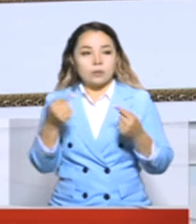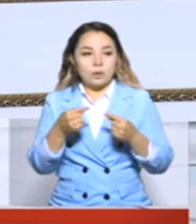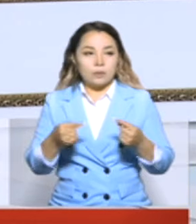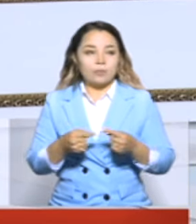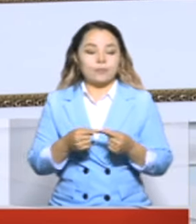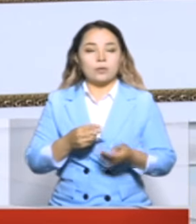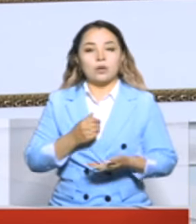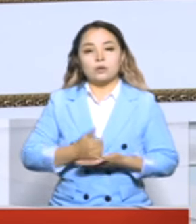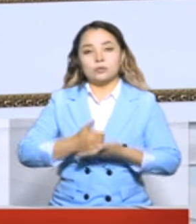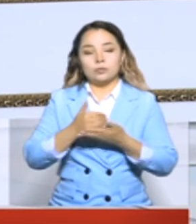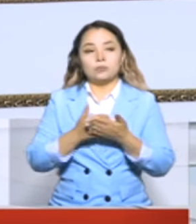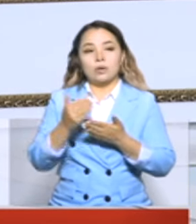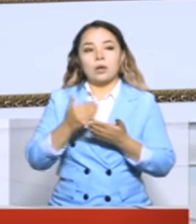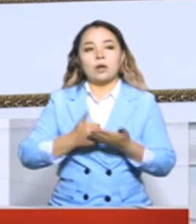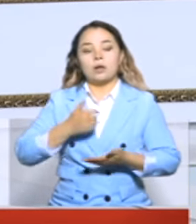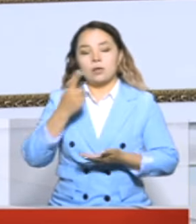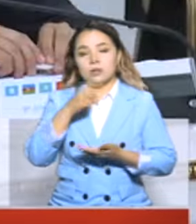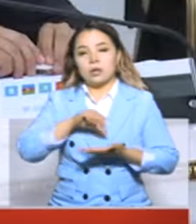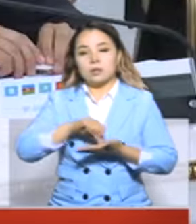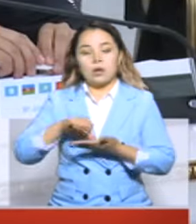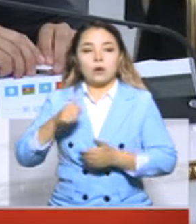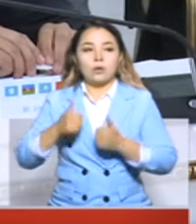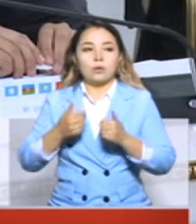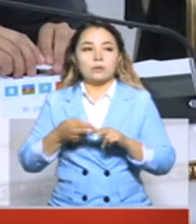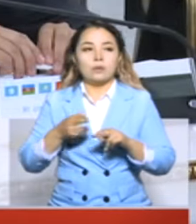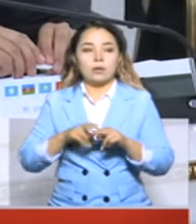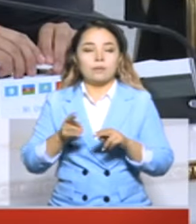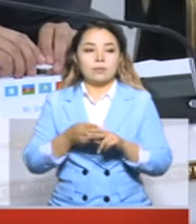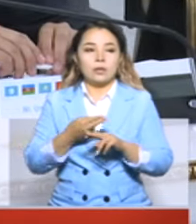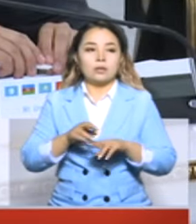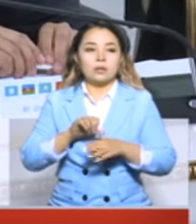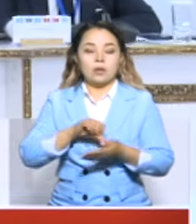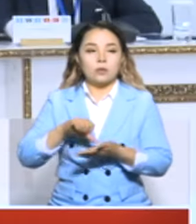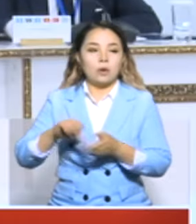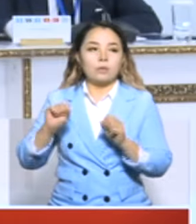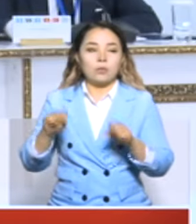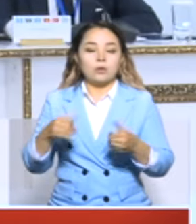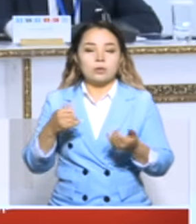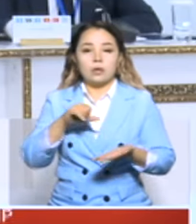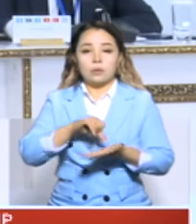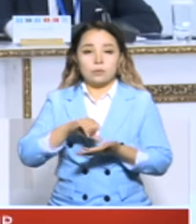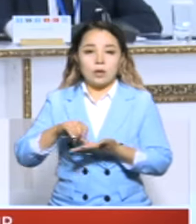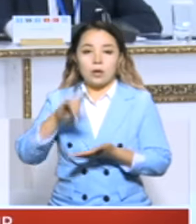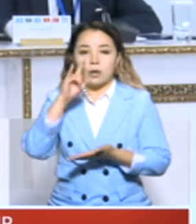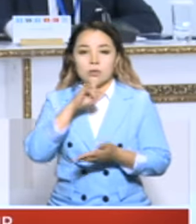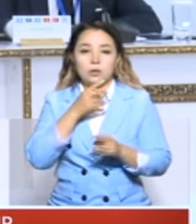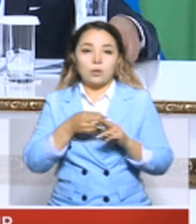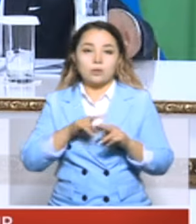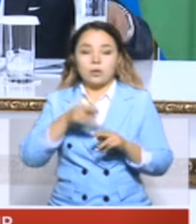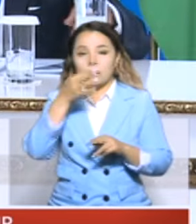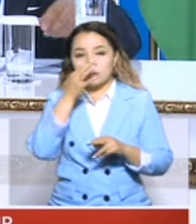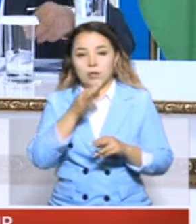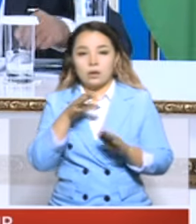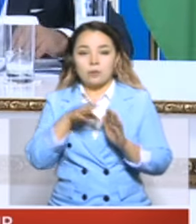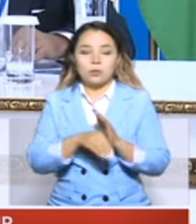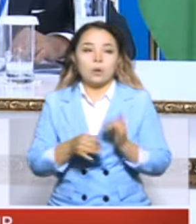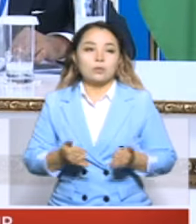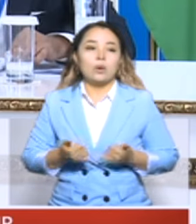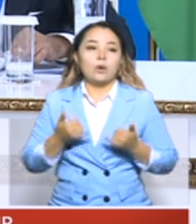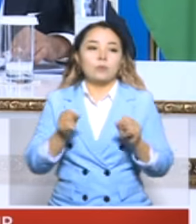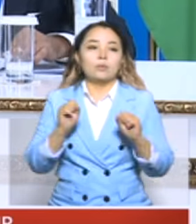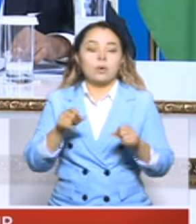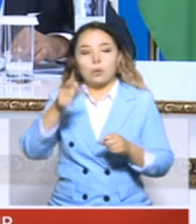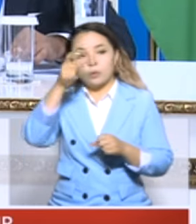жоғары лауазымдарға конкурссыз тағайындауға мүмкіндік бар. Ұйымға мүше елдерге Қазақстан осындай тәжірибесін ұсына алады.